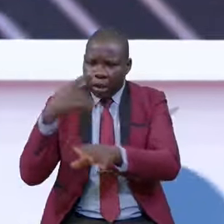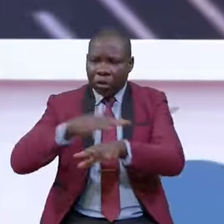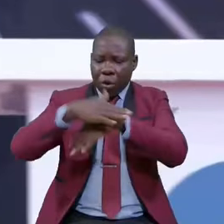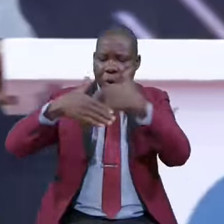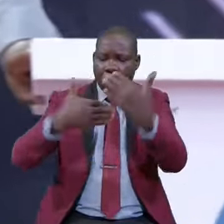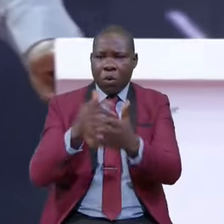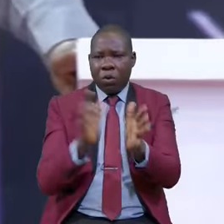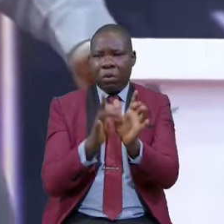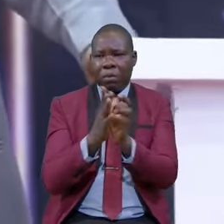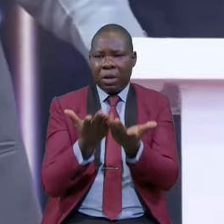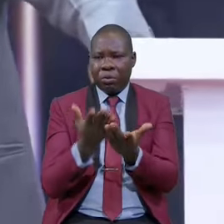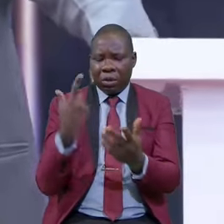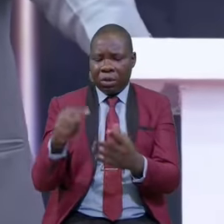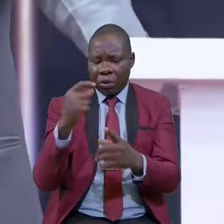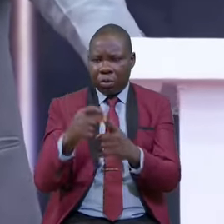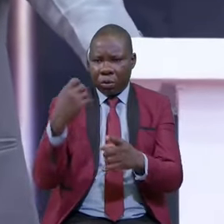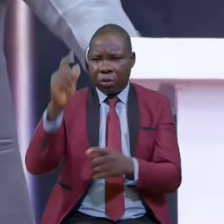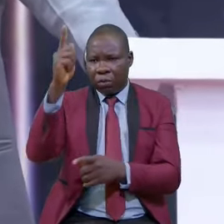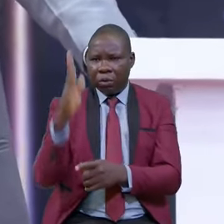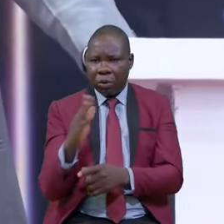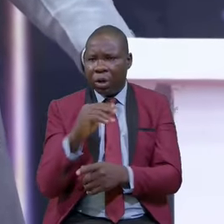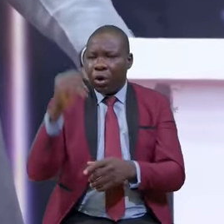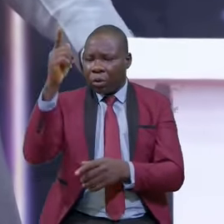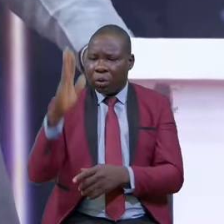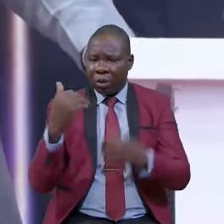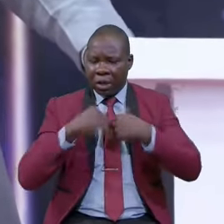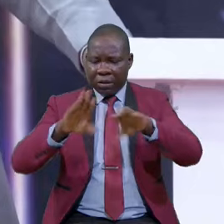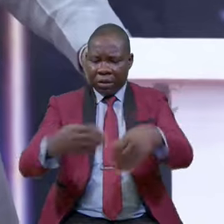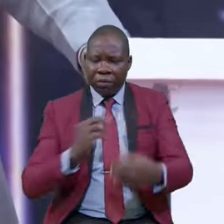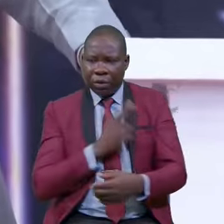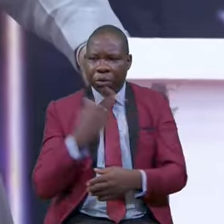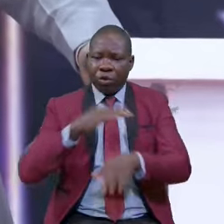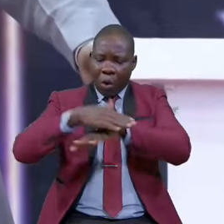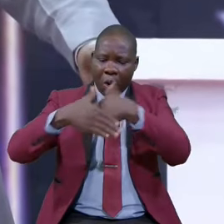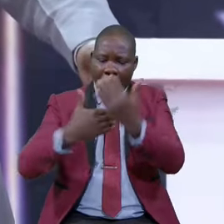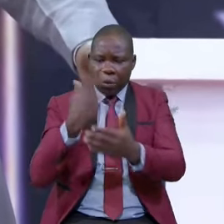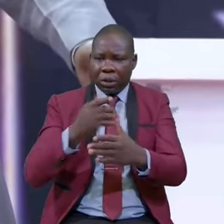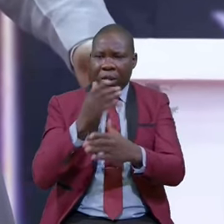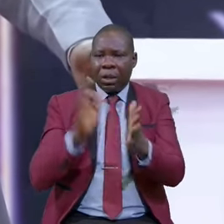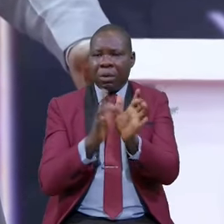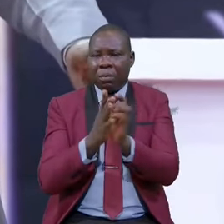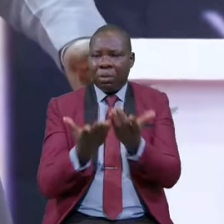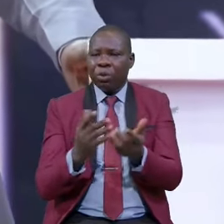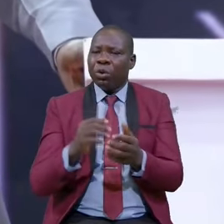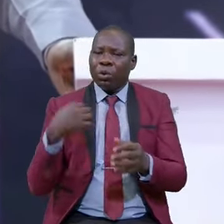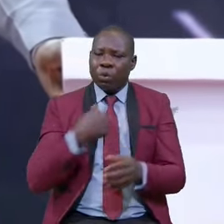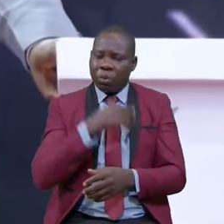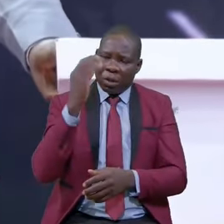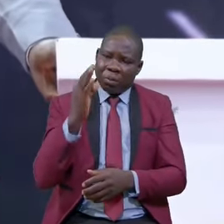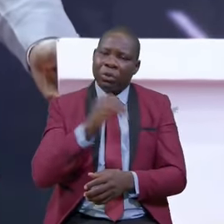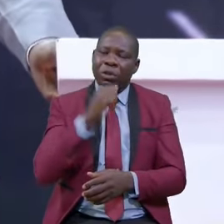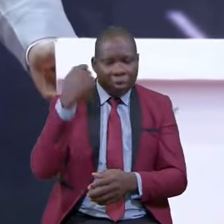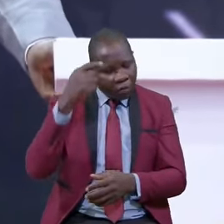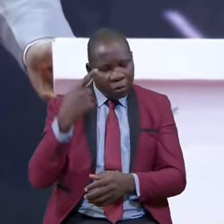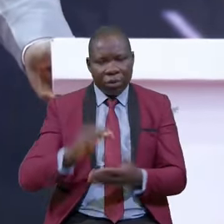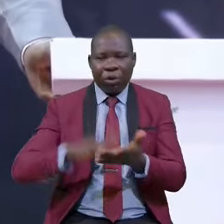has et le Seigneur nous a donné la totalité de la parole, et nous prêchons pas pour pour la gloire le matin 8h. Ne prêchons